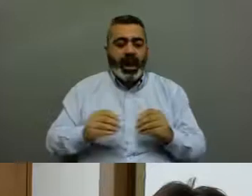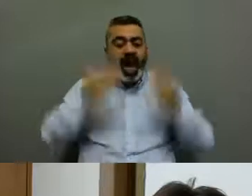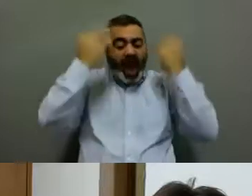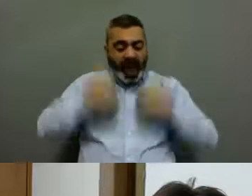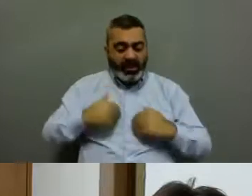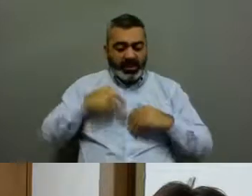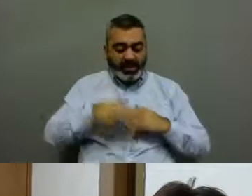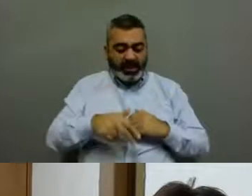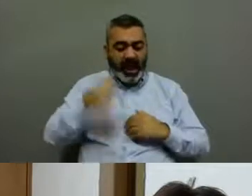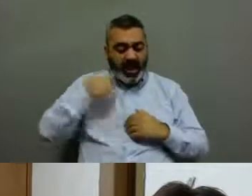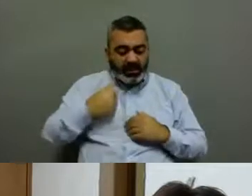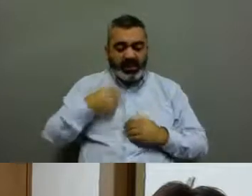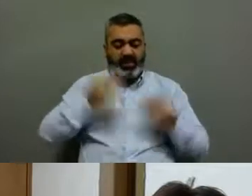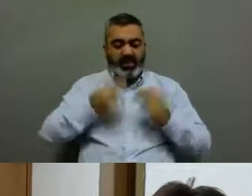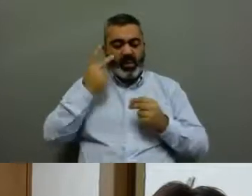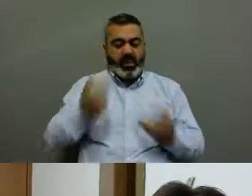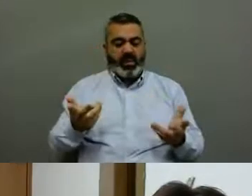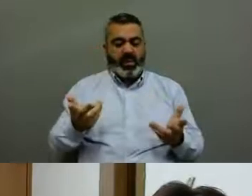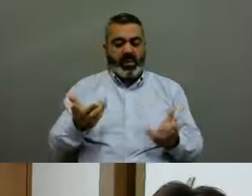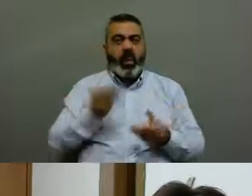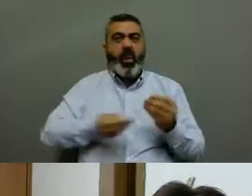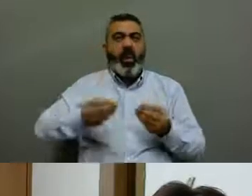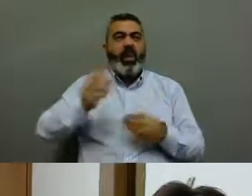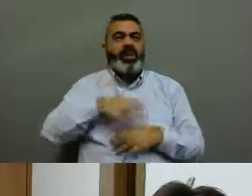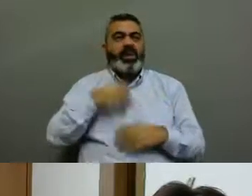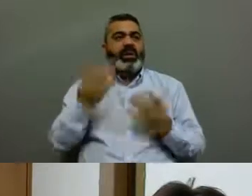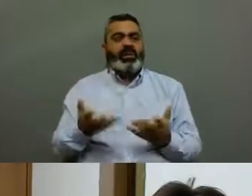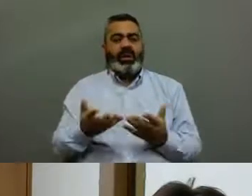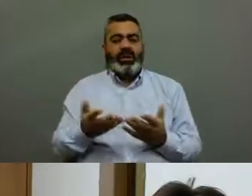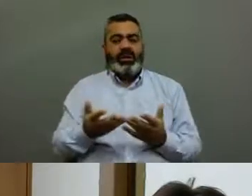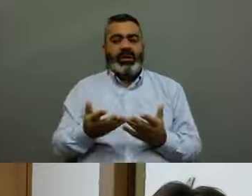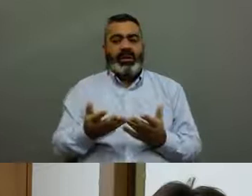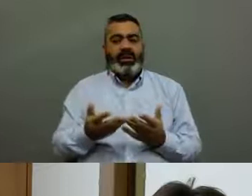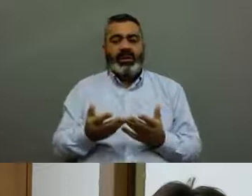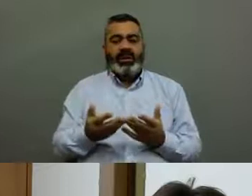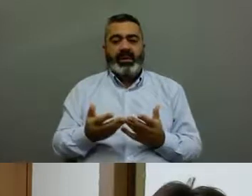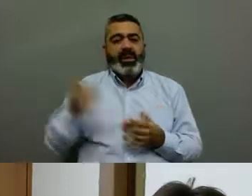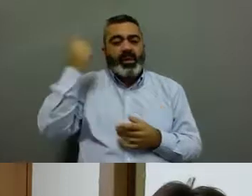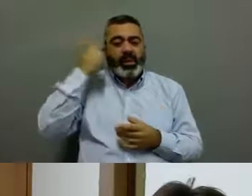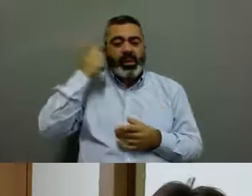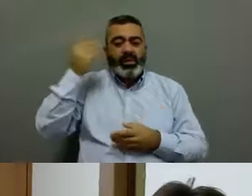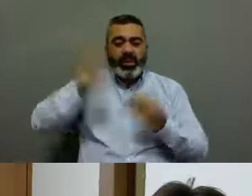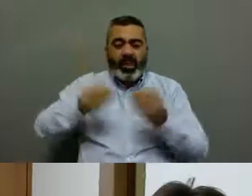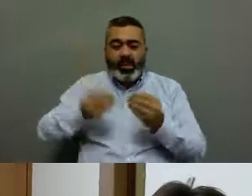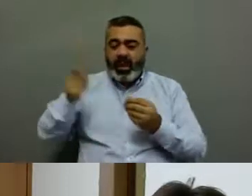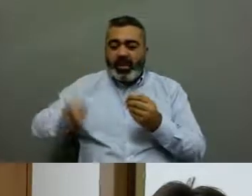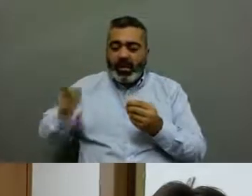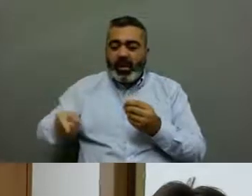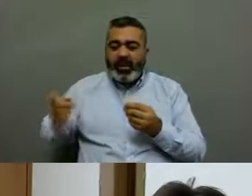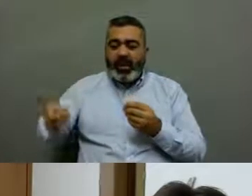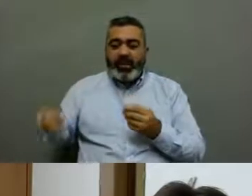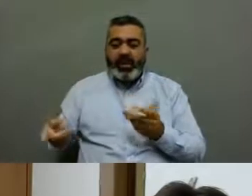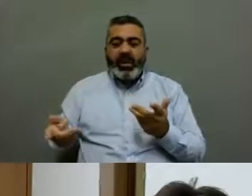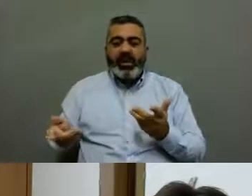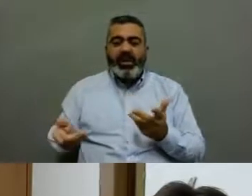τα μεγαλοποιούμε. Και νομίζουμε κάποιες φορές ότι υπάρχει πρόβλημα ακόμα και αν δεν υπάρχει, γιατί κάποια στιγμή που έβγαλα